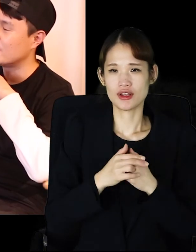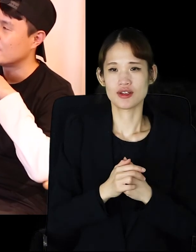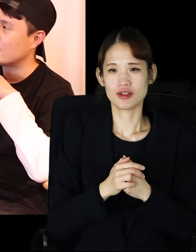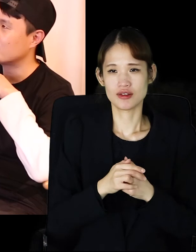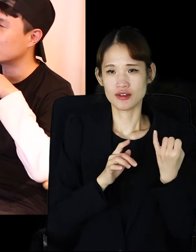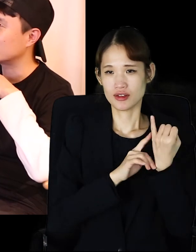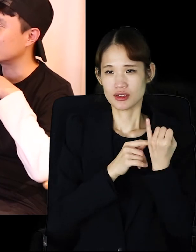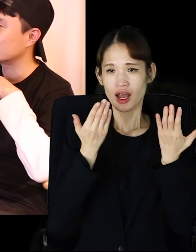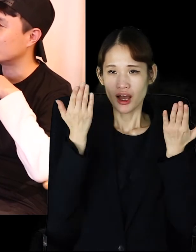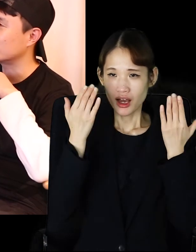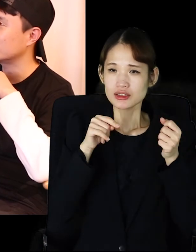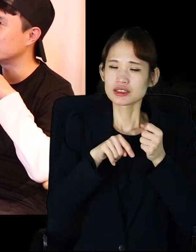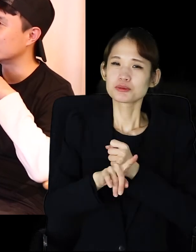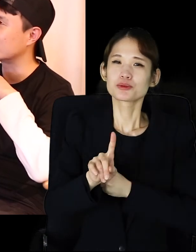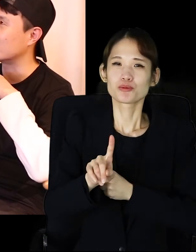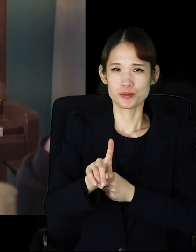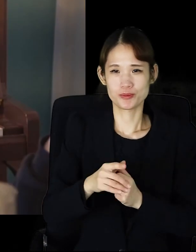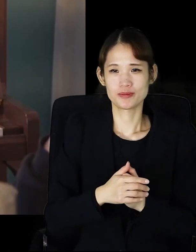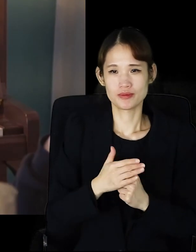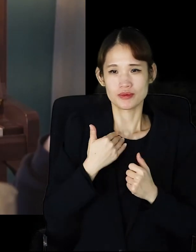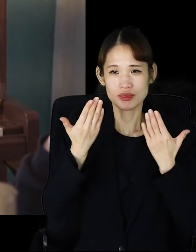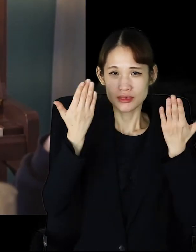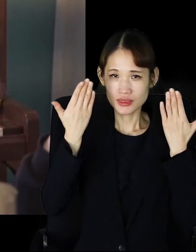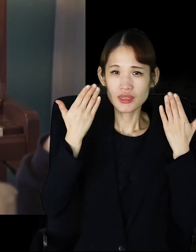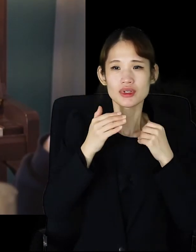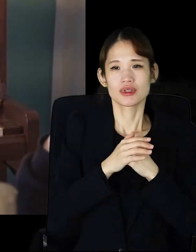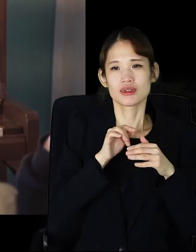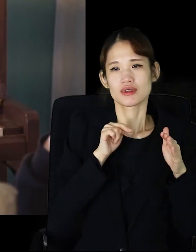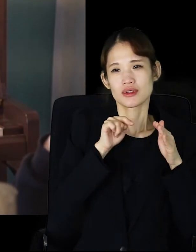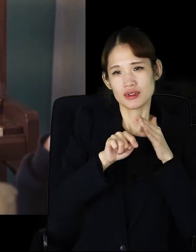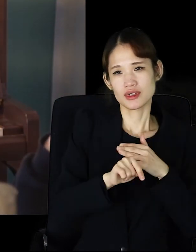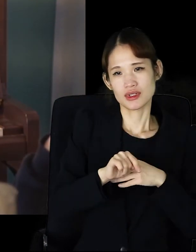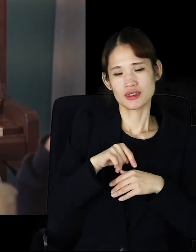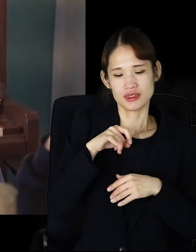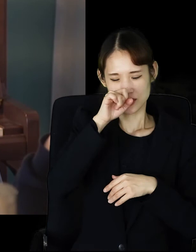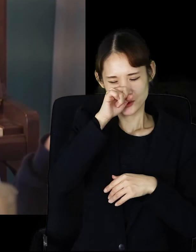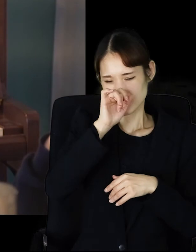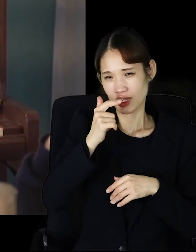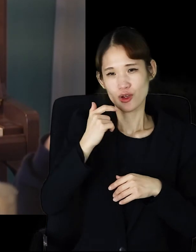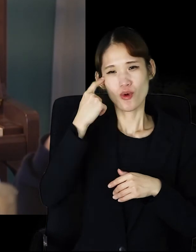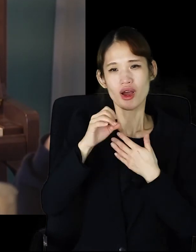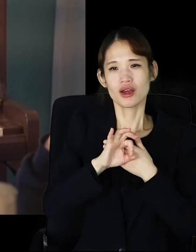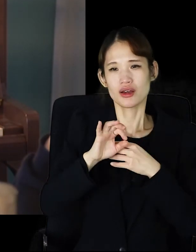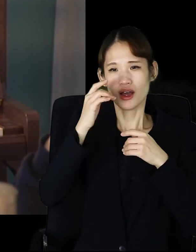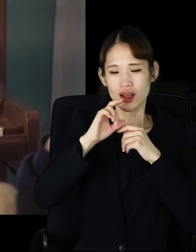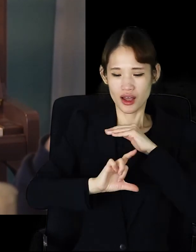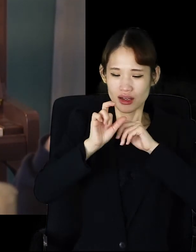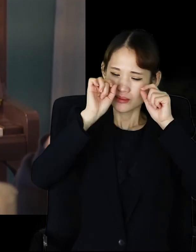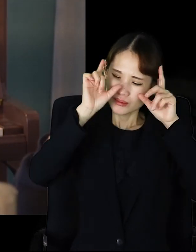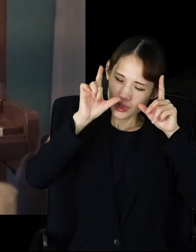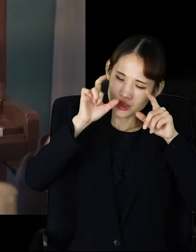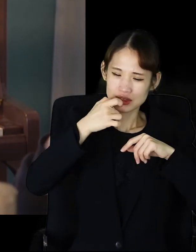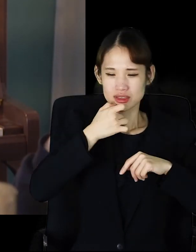있어서 학교란 어떤 의미였을까? 제가 사실 학교를 그렇게 가는 걸 좋아하진 않았어요. 왜냐면 너무 아침에 일어나기도